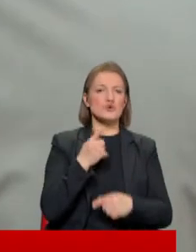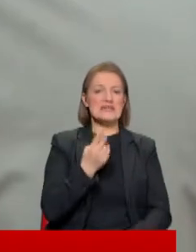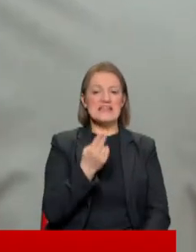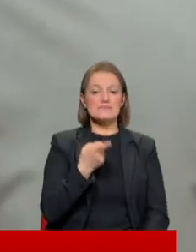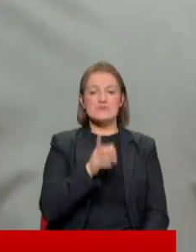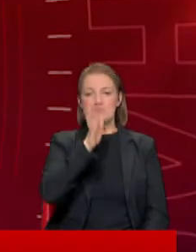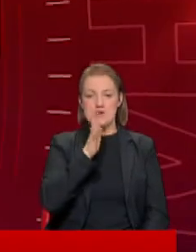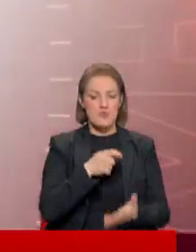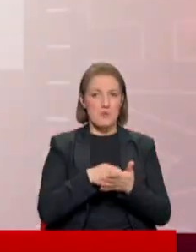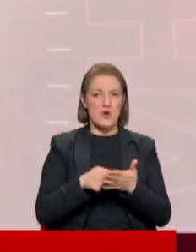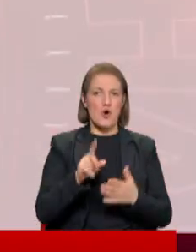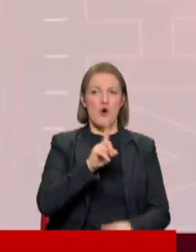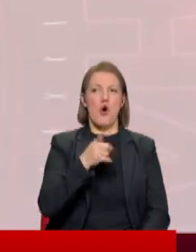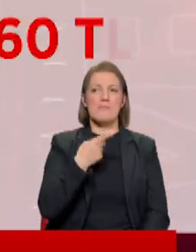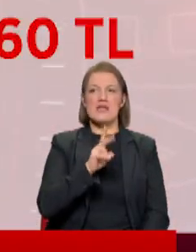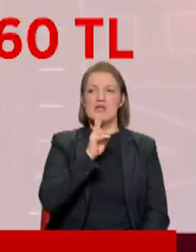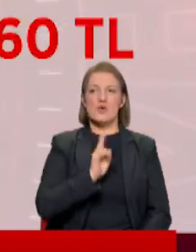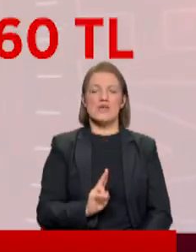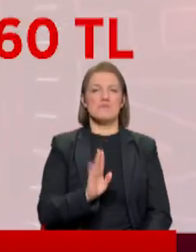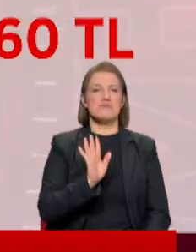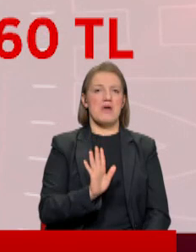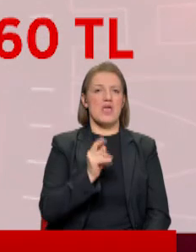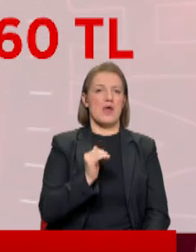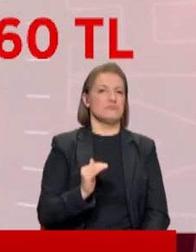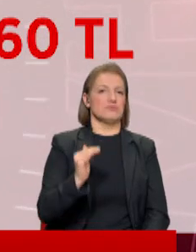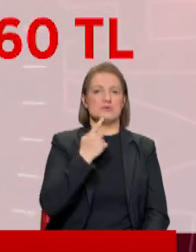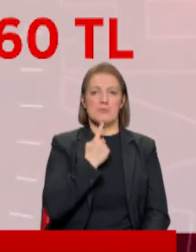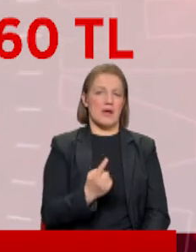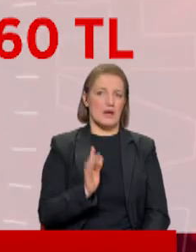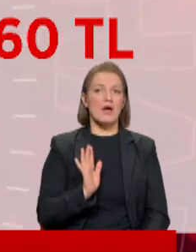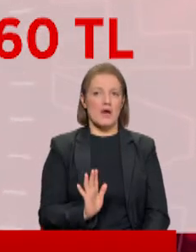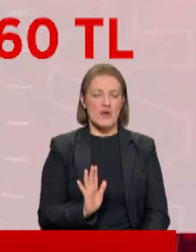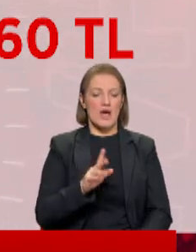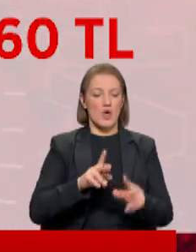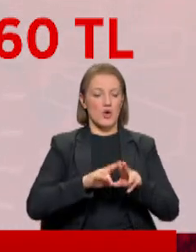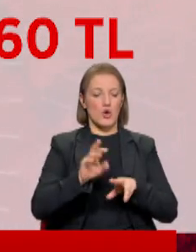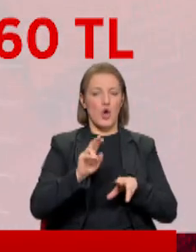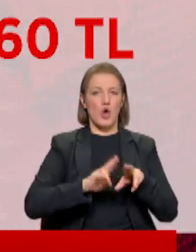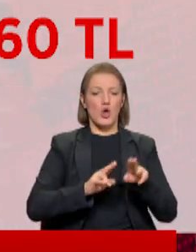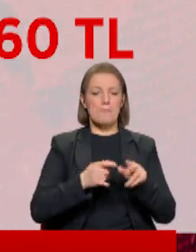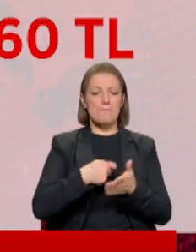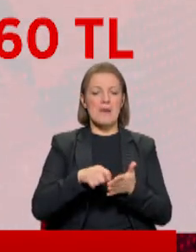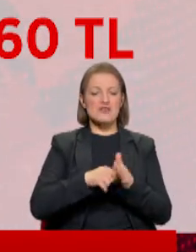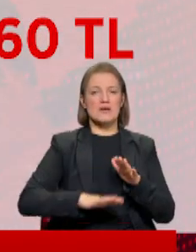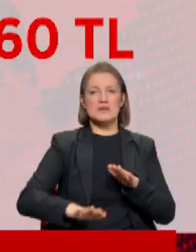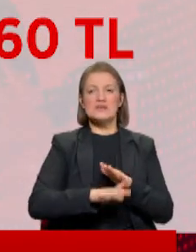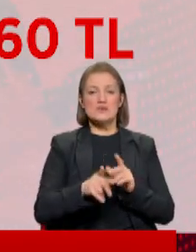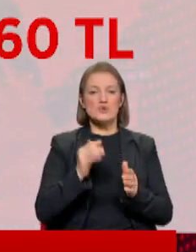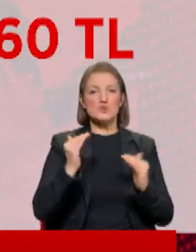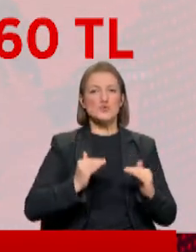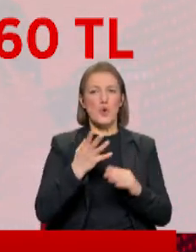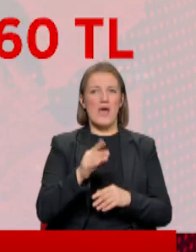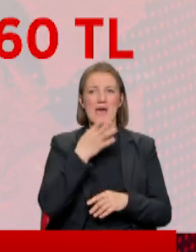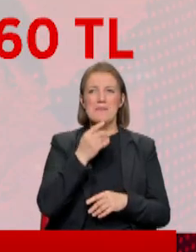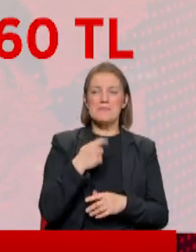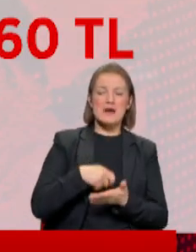7500 liralık maaşın 10.275 liraya çıkması demek. Ancak kök maaşı düşük olanlar, en çok da en düşük emekli maaşın